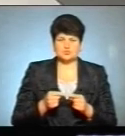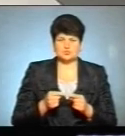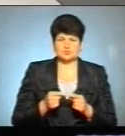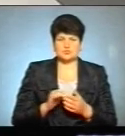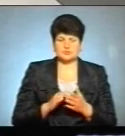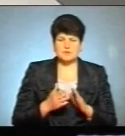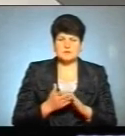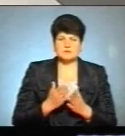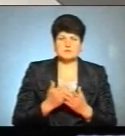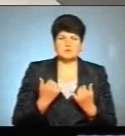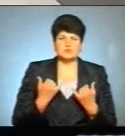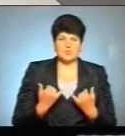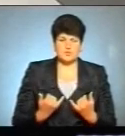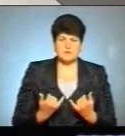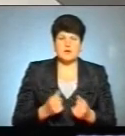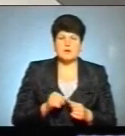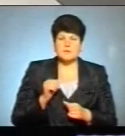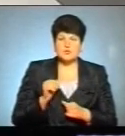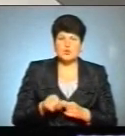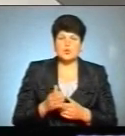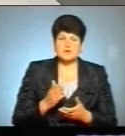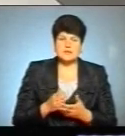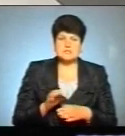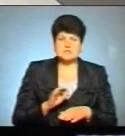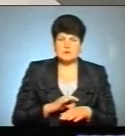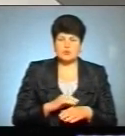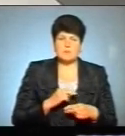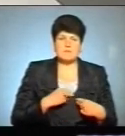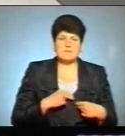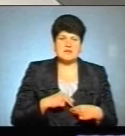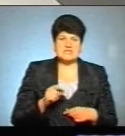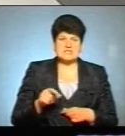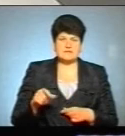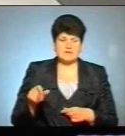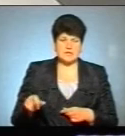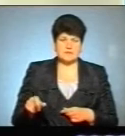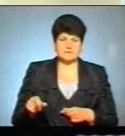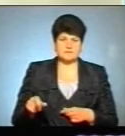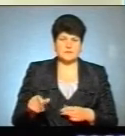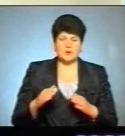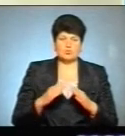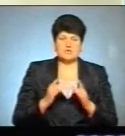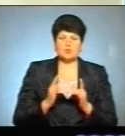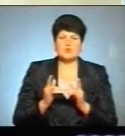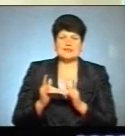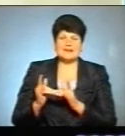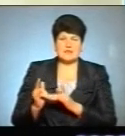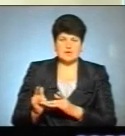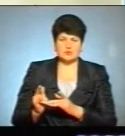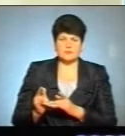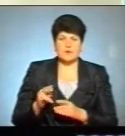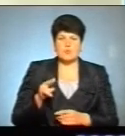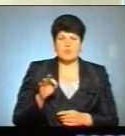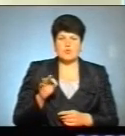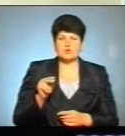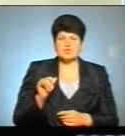на сьогодні. Але крім того, є і захворівші працівники будинку інтернату в